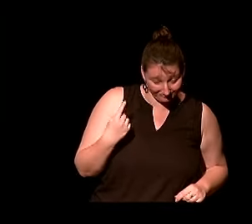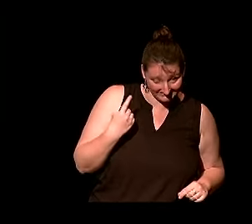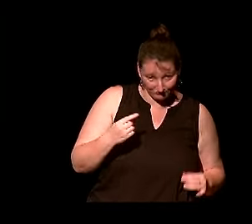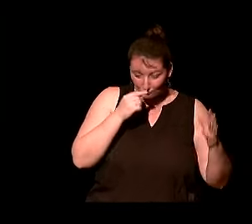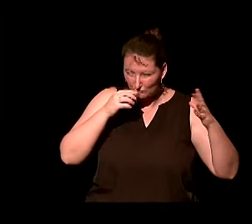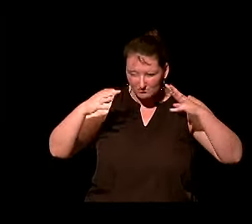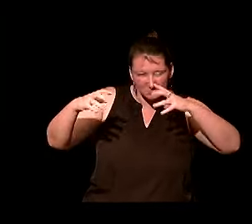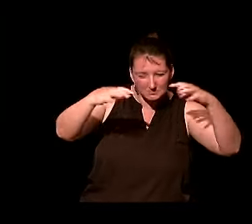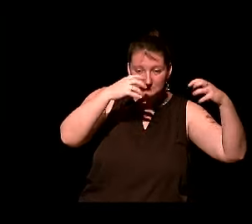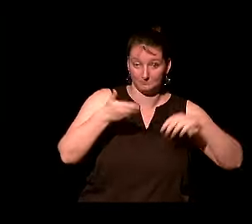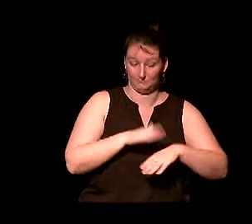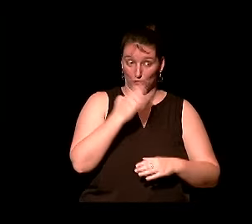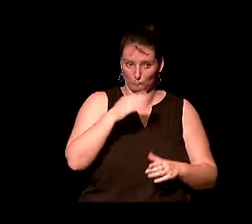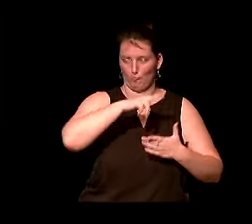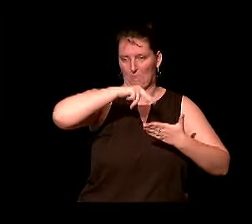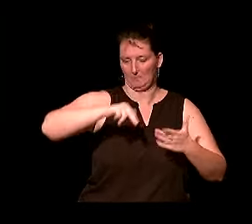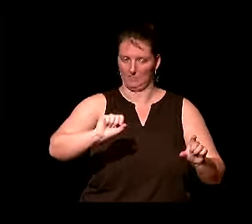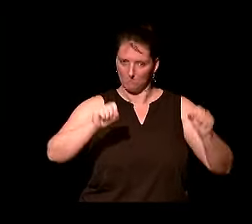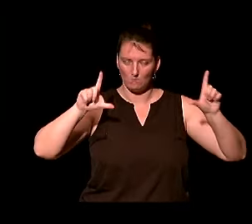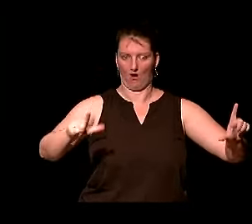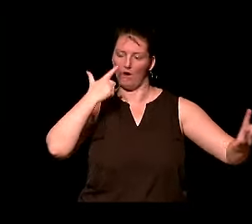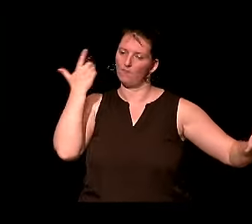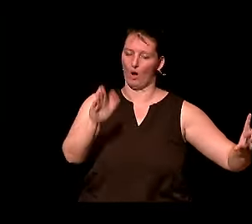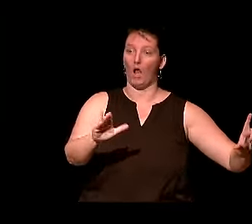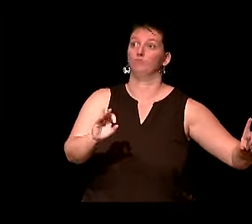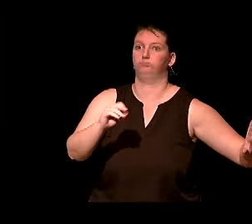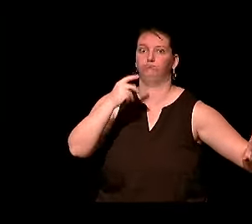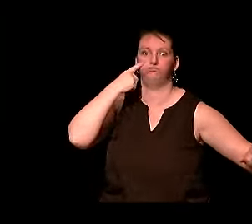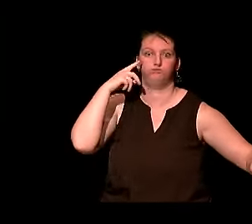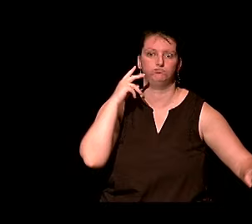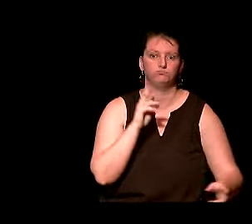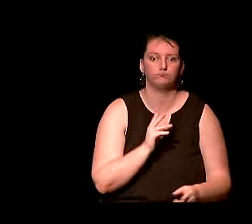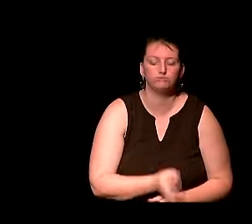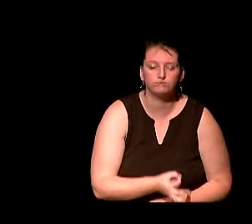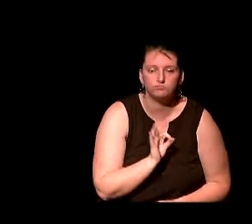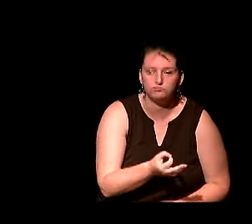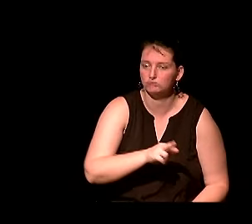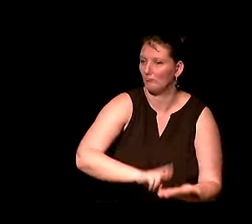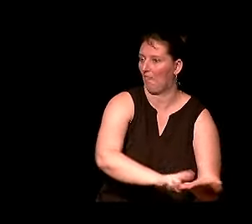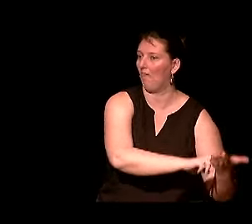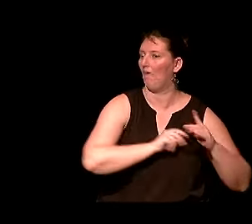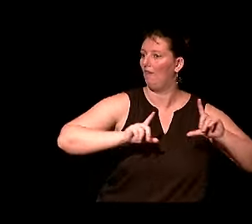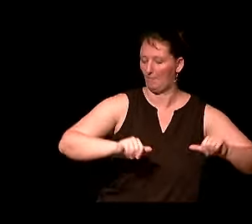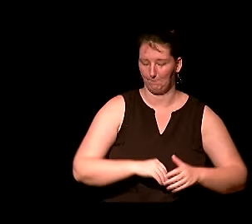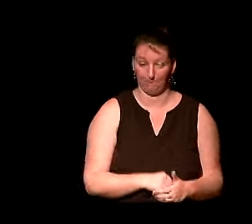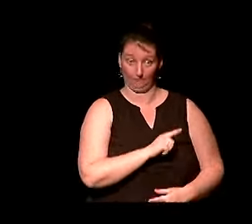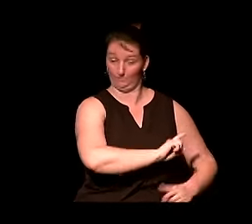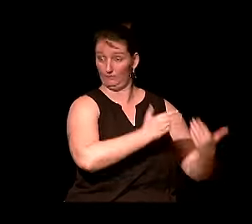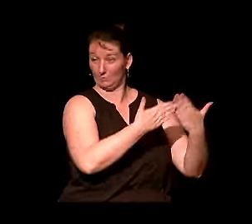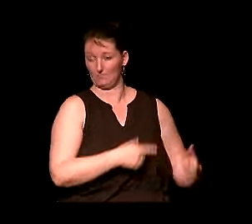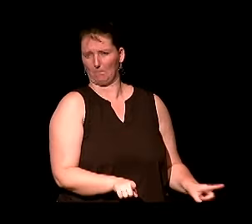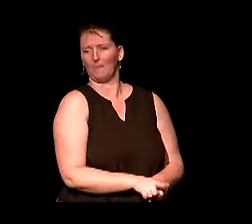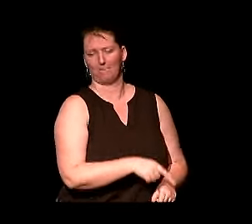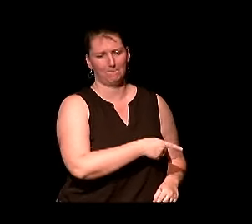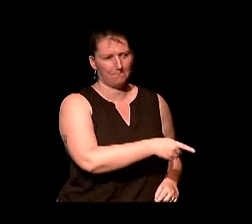qu'enfin il existe. Et donc, c'est la même dimension qu'il y a dans le cinéma, d'où le fait que le